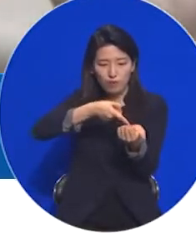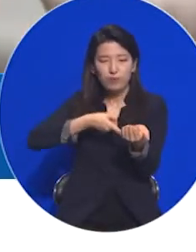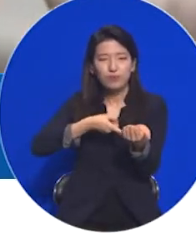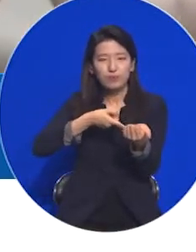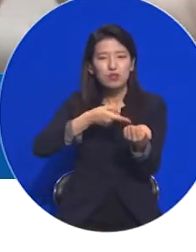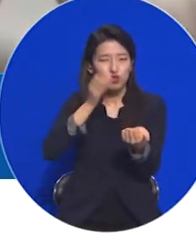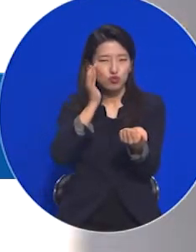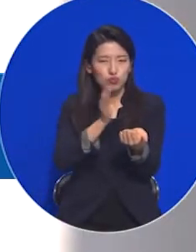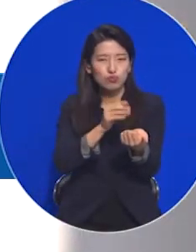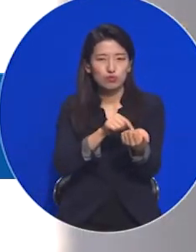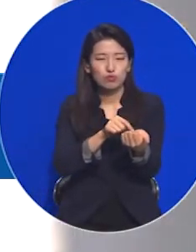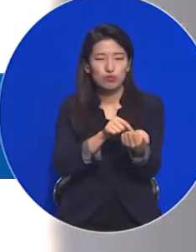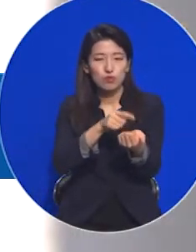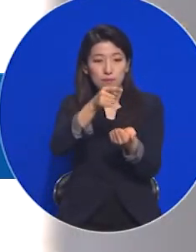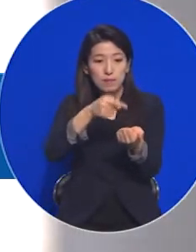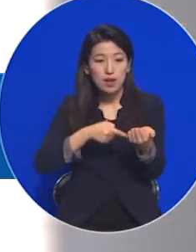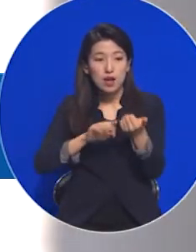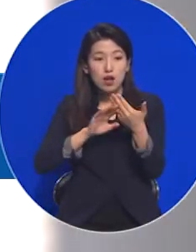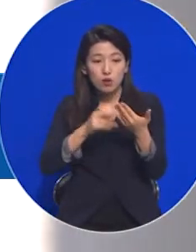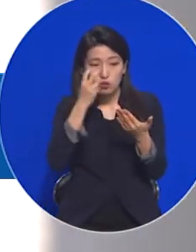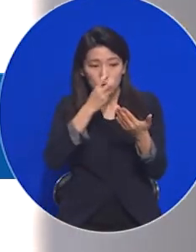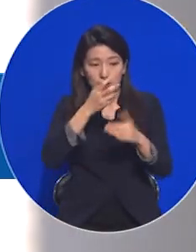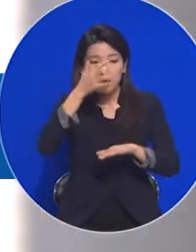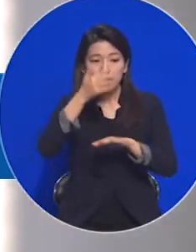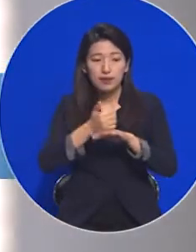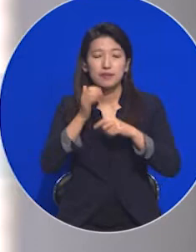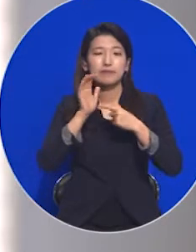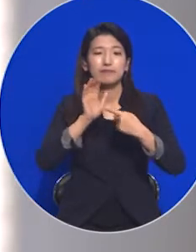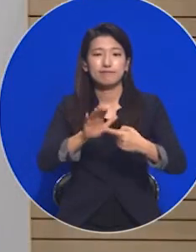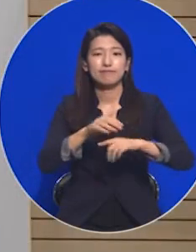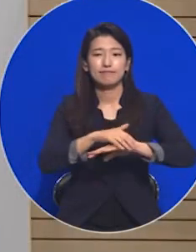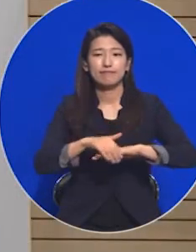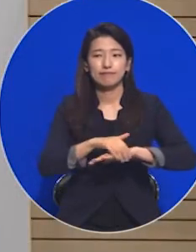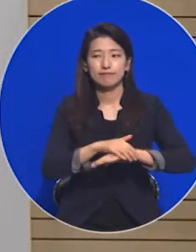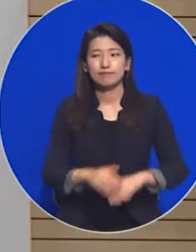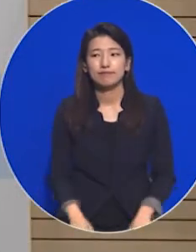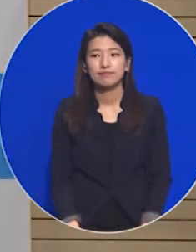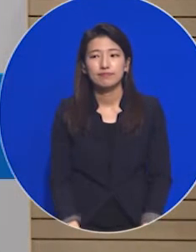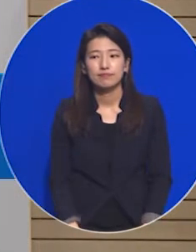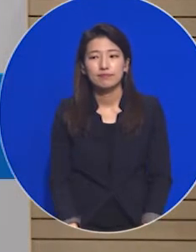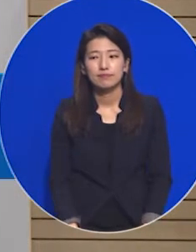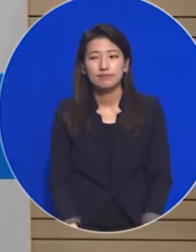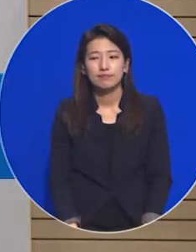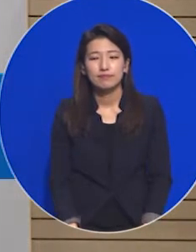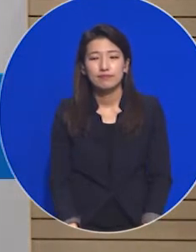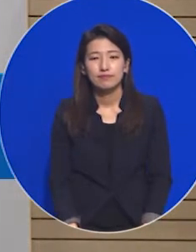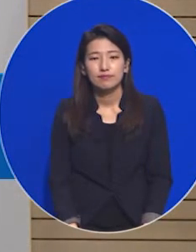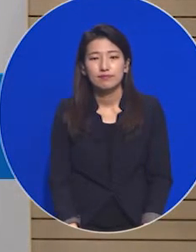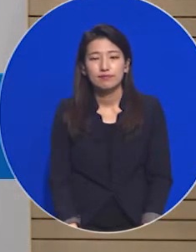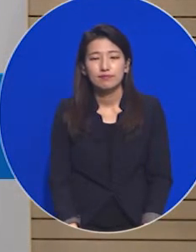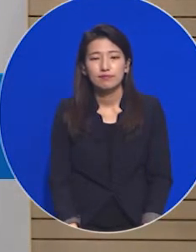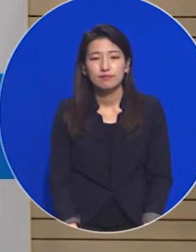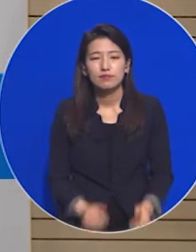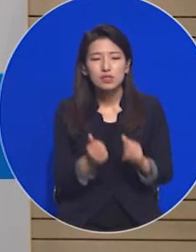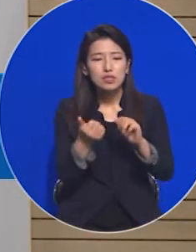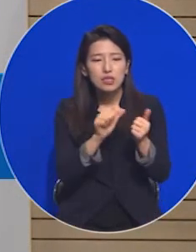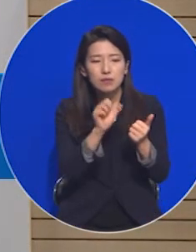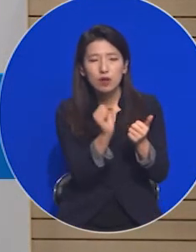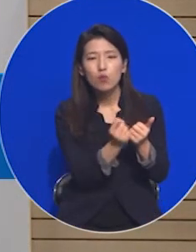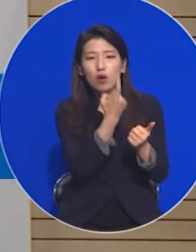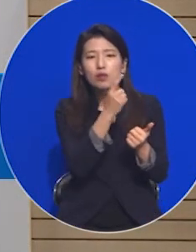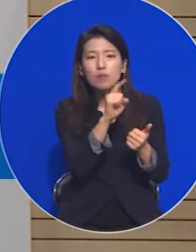부검 결과를 확인해 추가로 인과성 여부를 평가할 계획입니다. 어느 정도 그 사망 원인을 확인하기